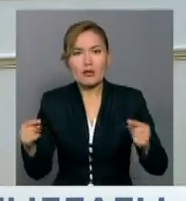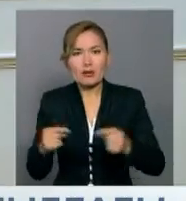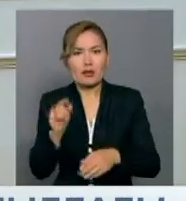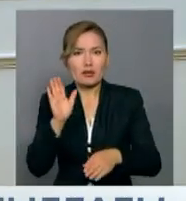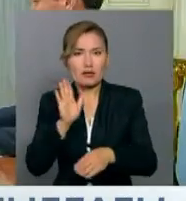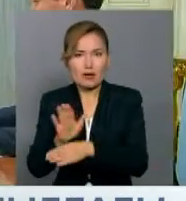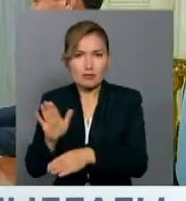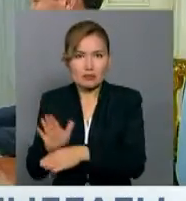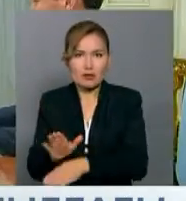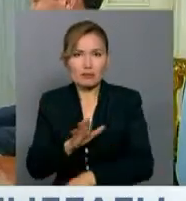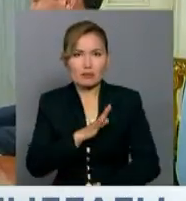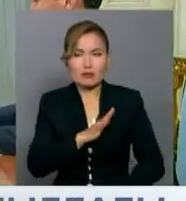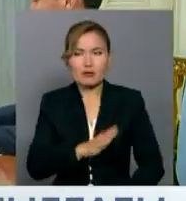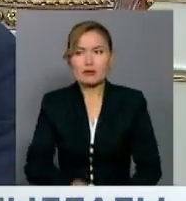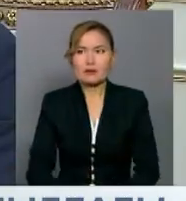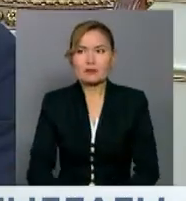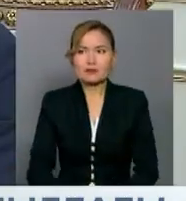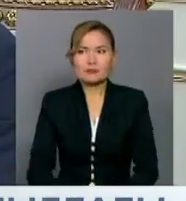нақты тапсырма берді.